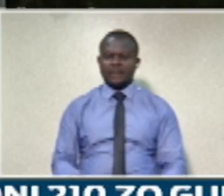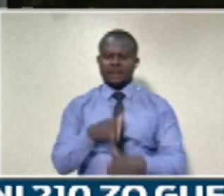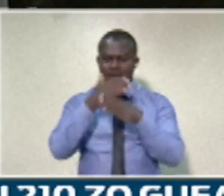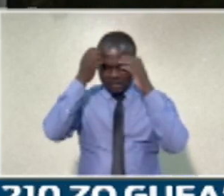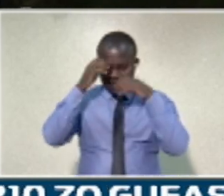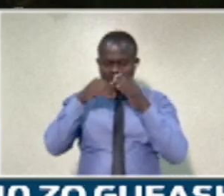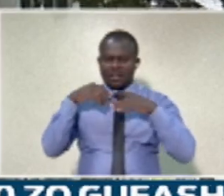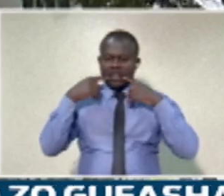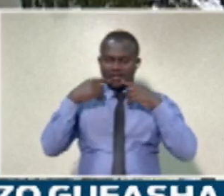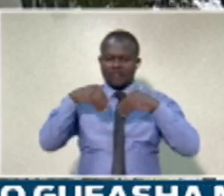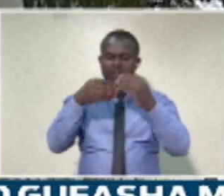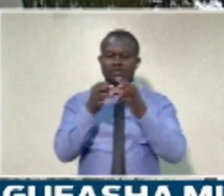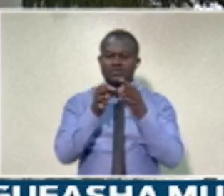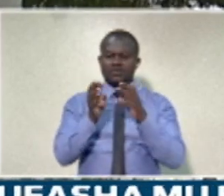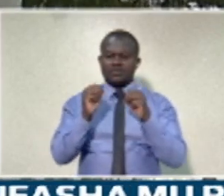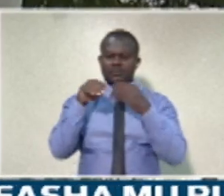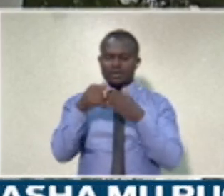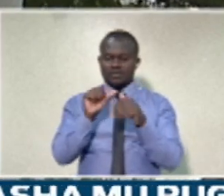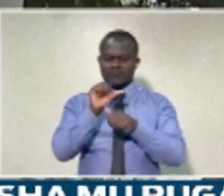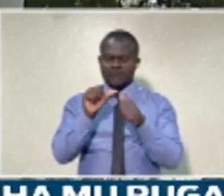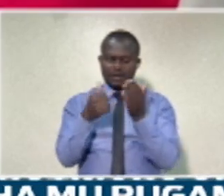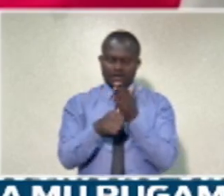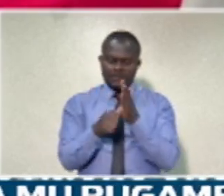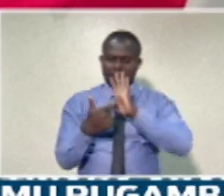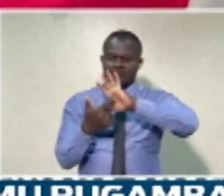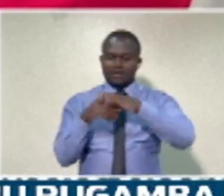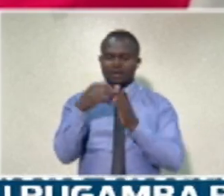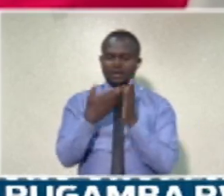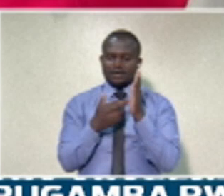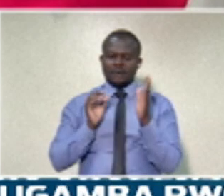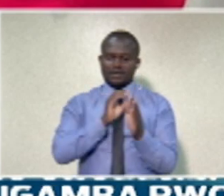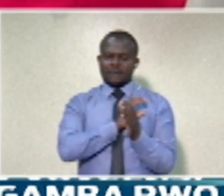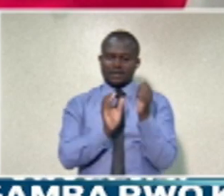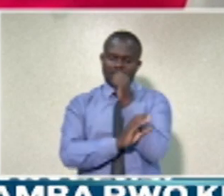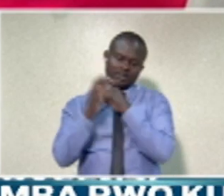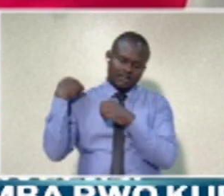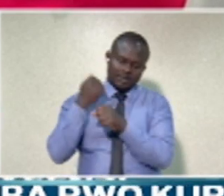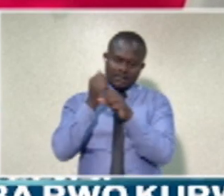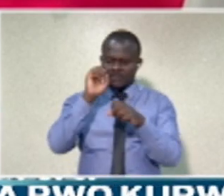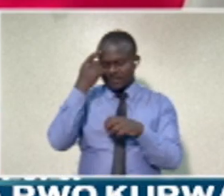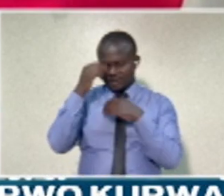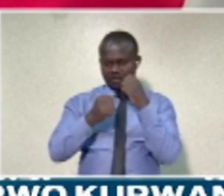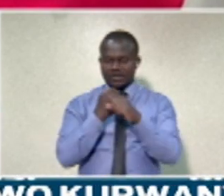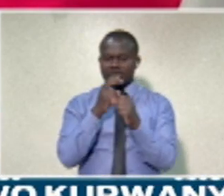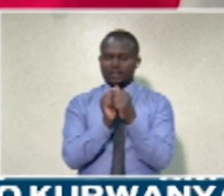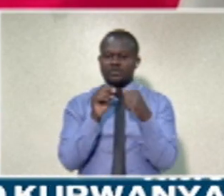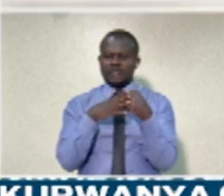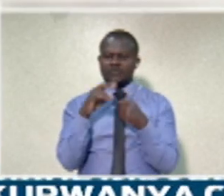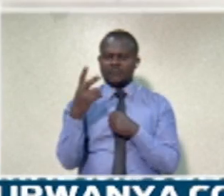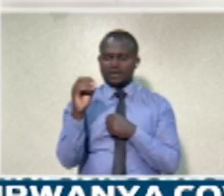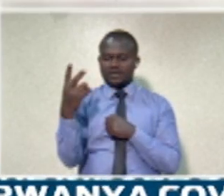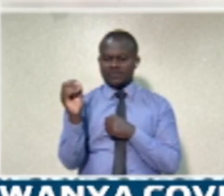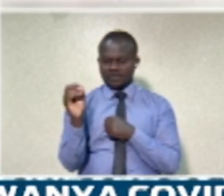Minisitiri y'Uburezi yatanze ibisobanuro ku Nteko Ishinga Amategeko umutwe w'abadepite ku bijyanye n'ibibazo byagaragaye muri raporo ya Komisiyo y'Igihugu ishinzwe abakozi ba Leta y'umwaka wa